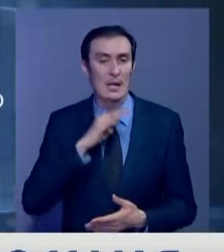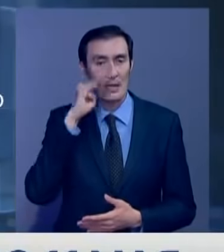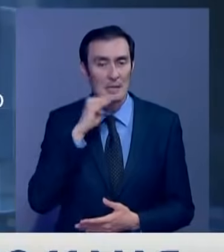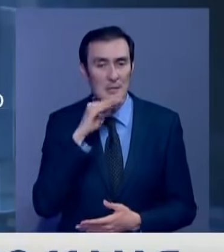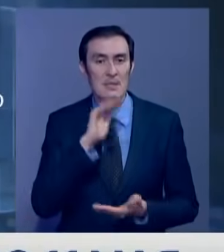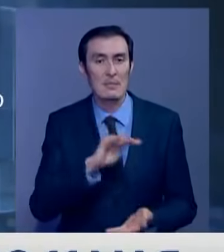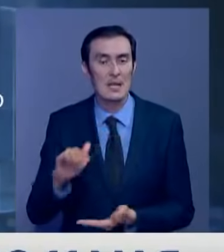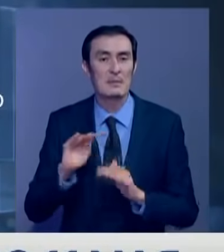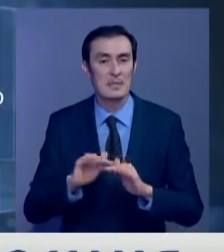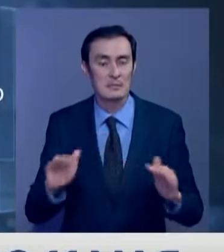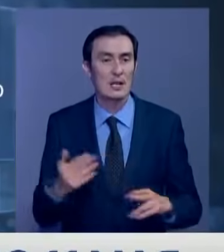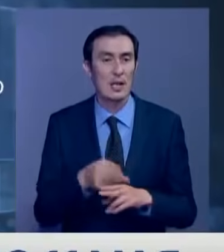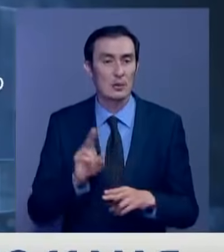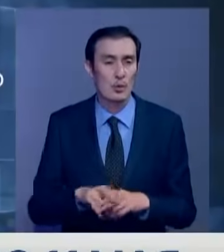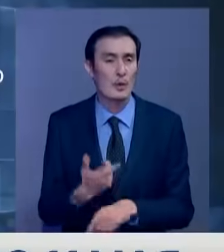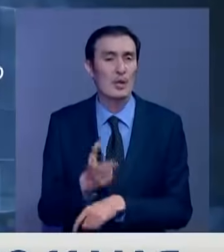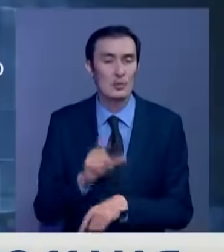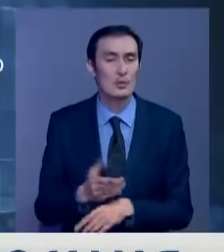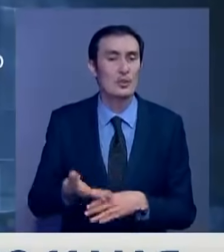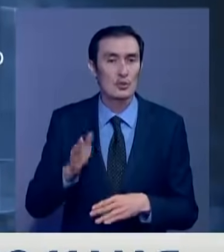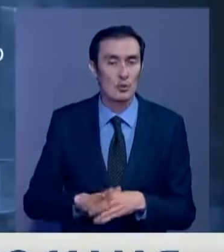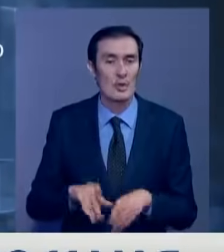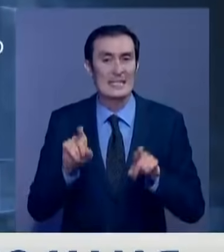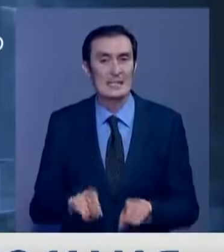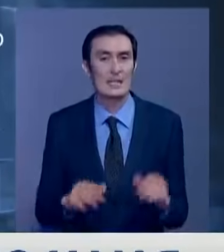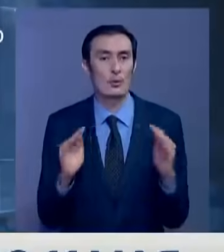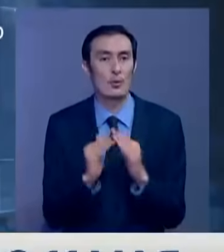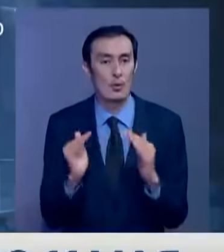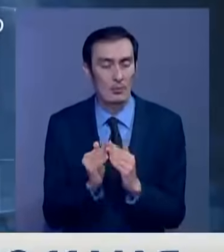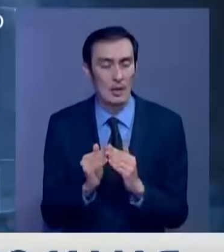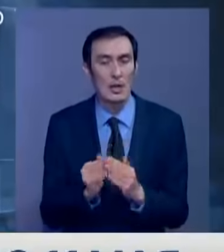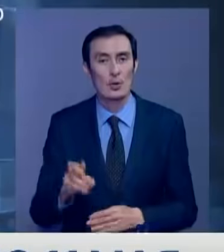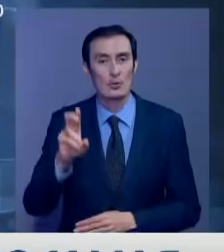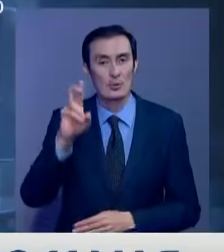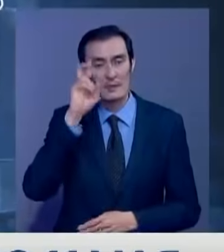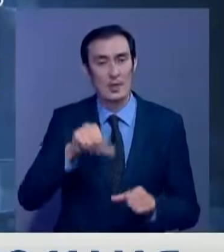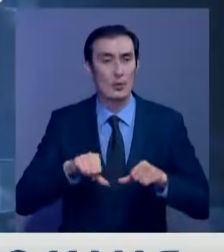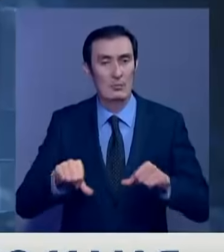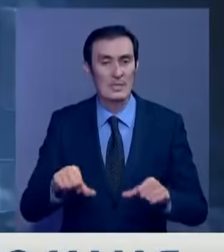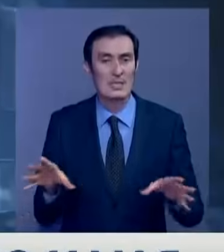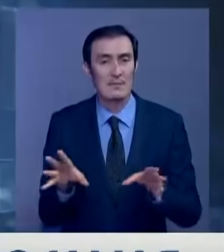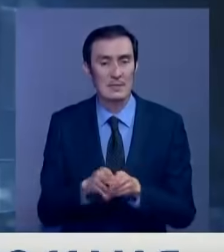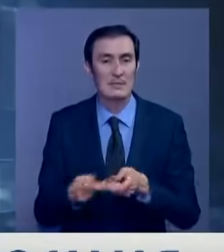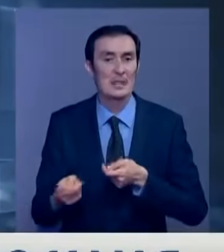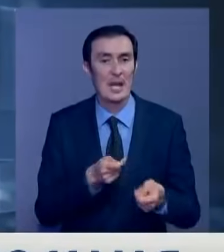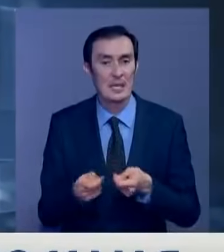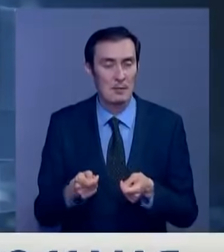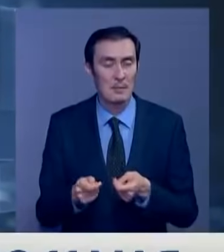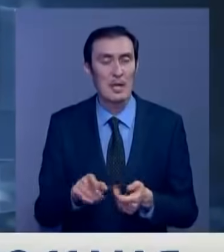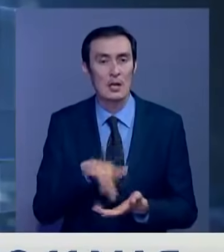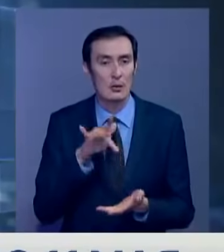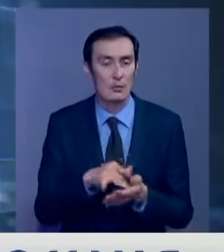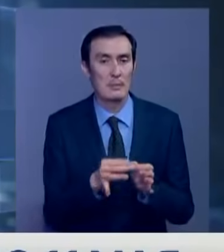с маленькими детьми, которым особенно тяжело сидеть в четырех стенах. Государственная комиссия совместно с акиматами